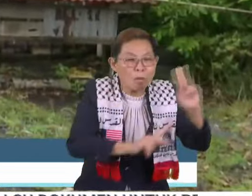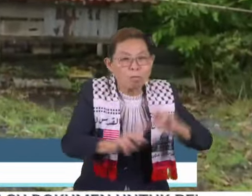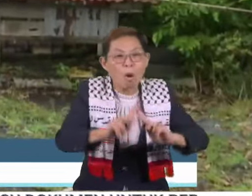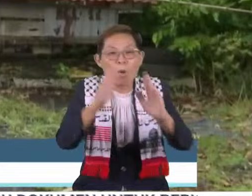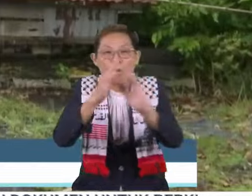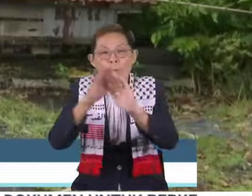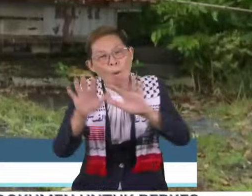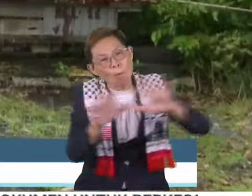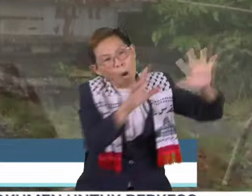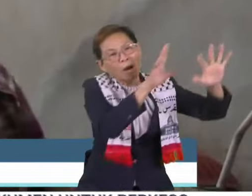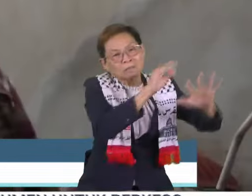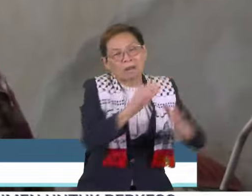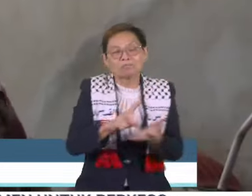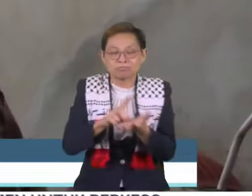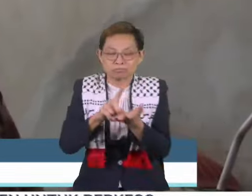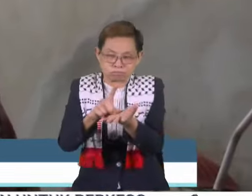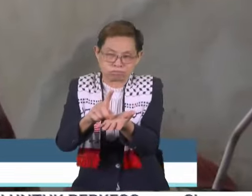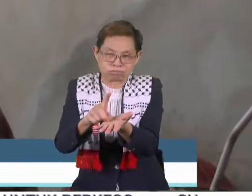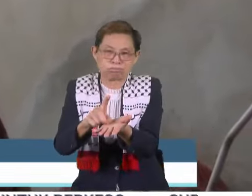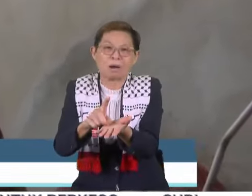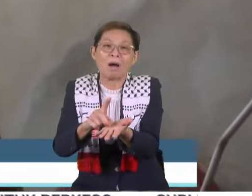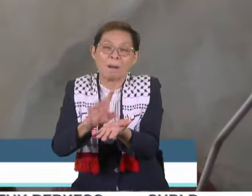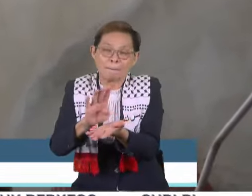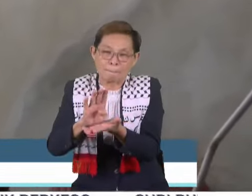sumbangan bantuan awal.